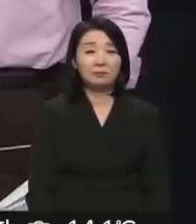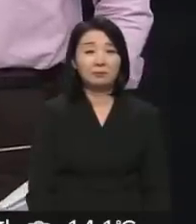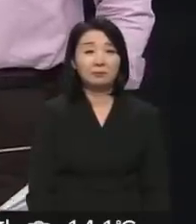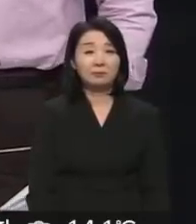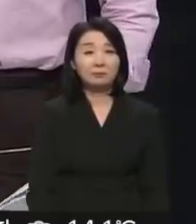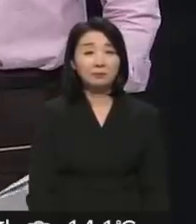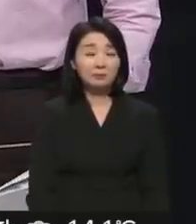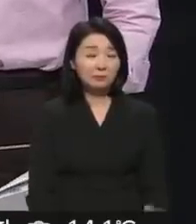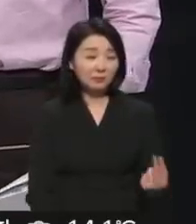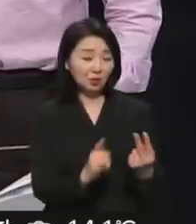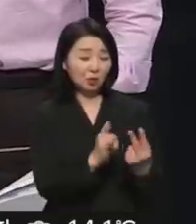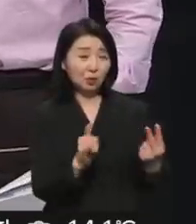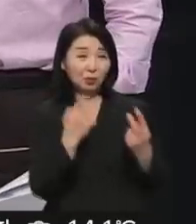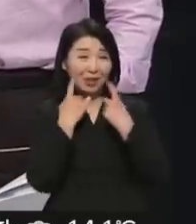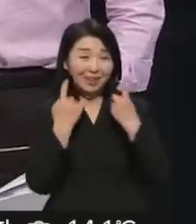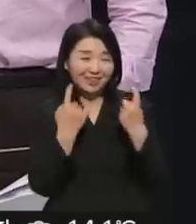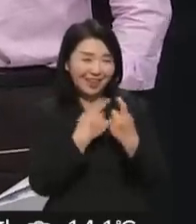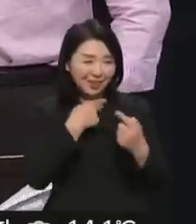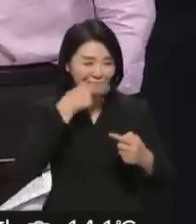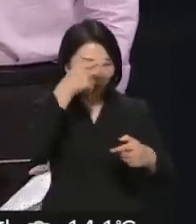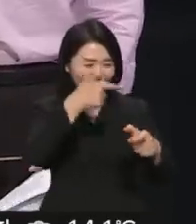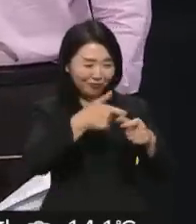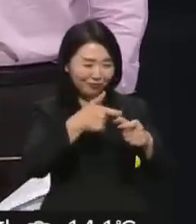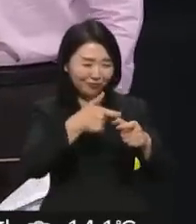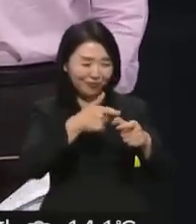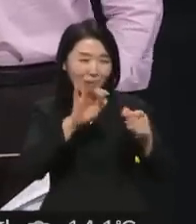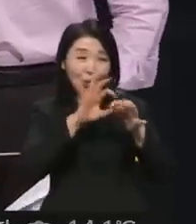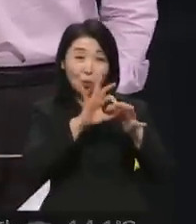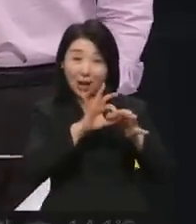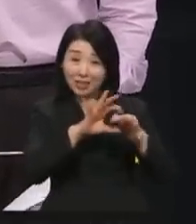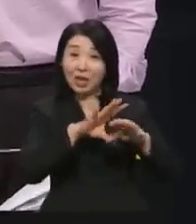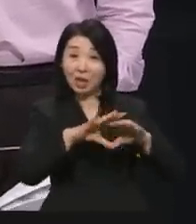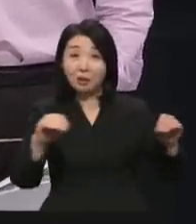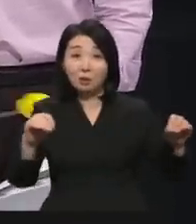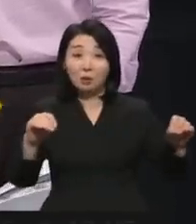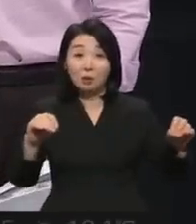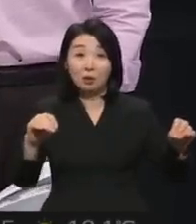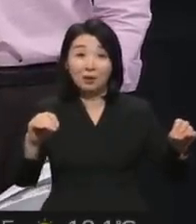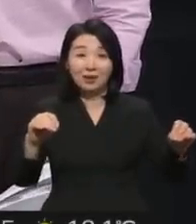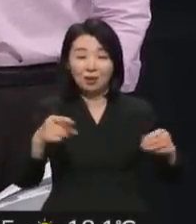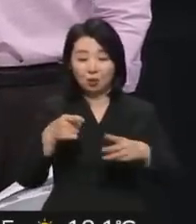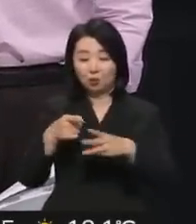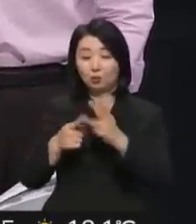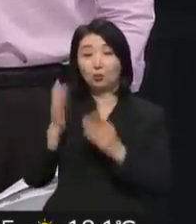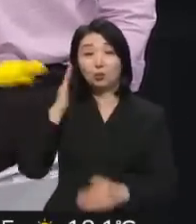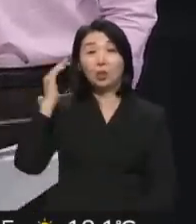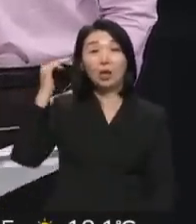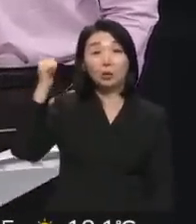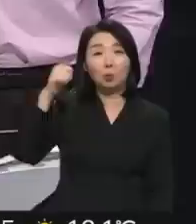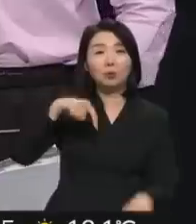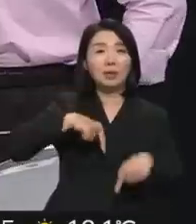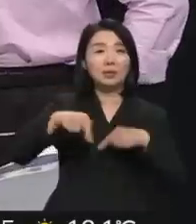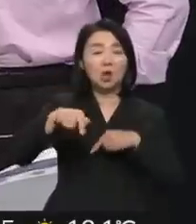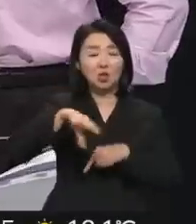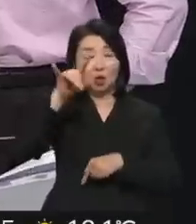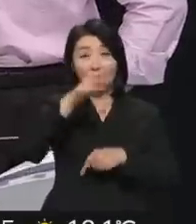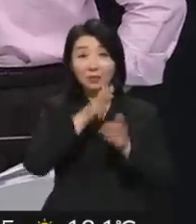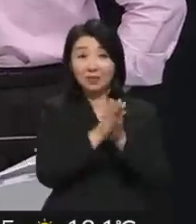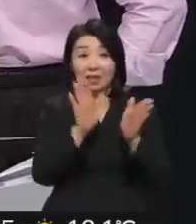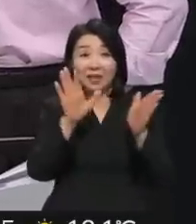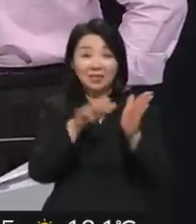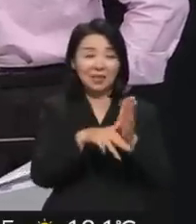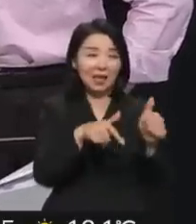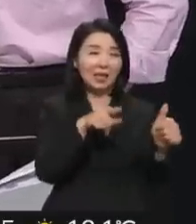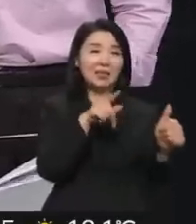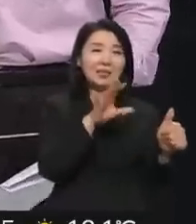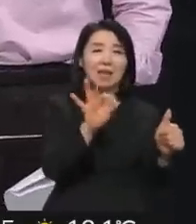이 둘은 사적인 술자리를 통해 관계를 개선한 것으로 알려졌는데요. 특히 윤 대통령이 정치에 발을 들일 때 이 장